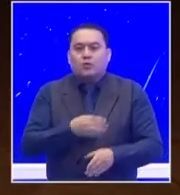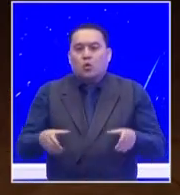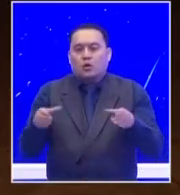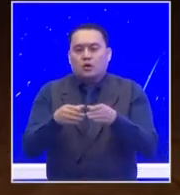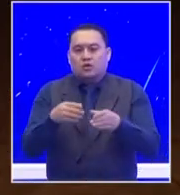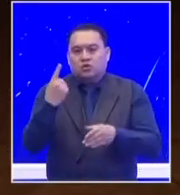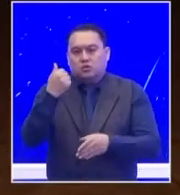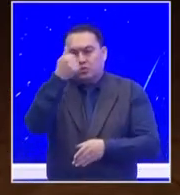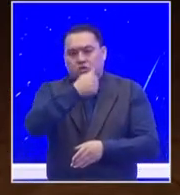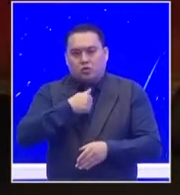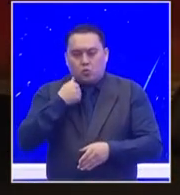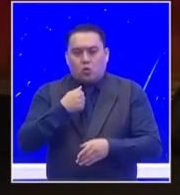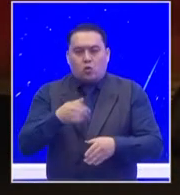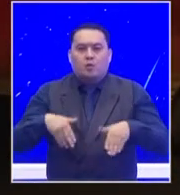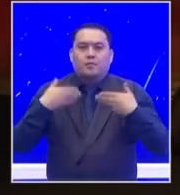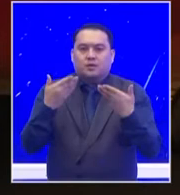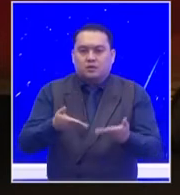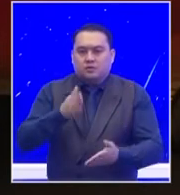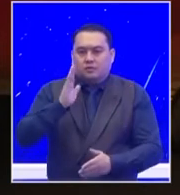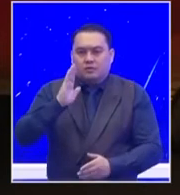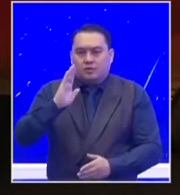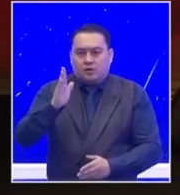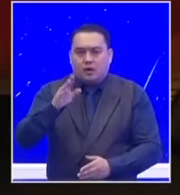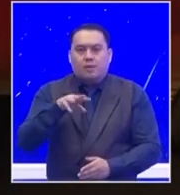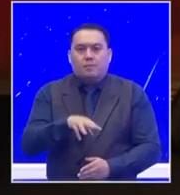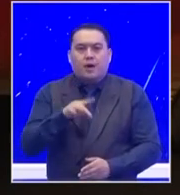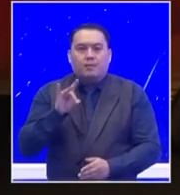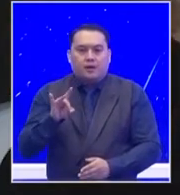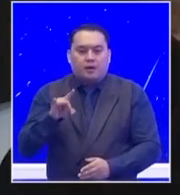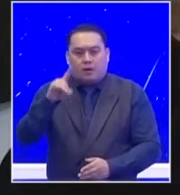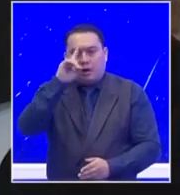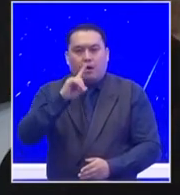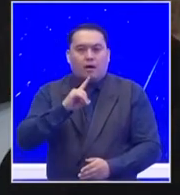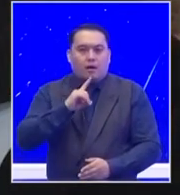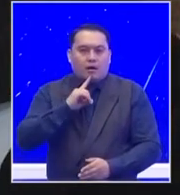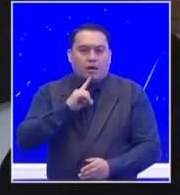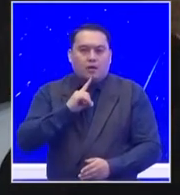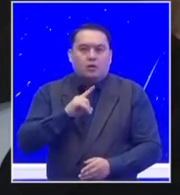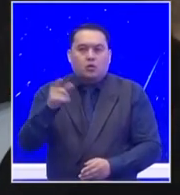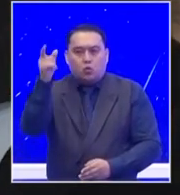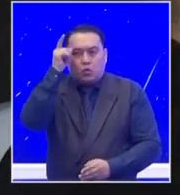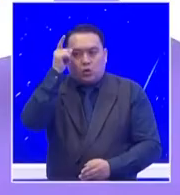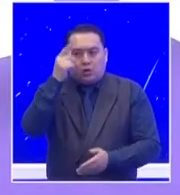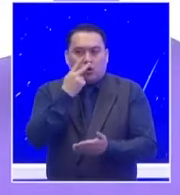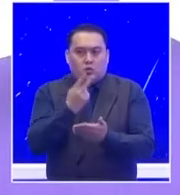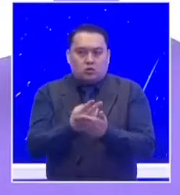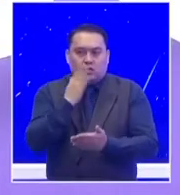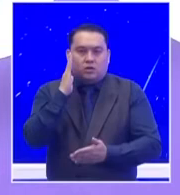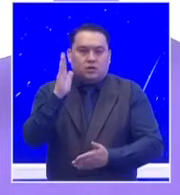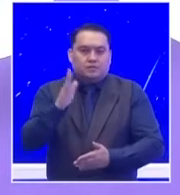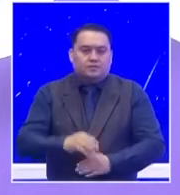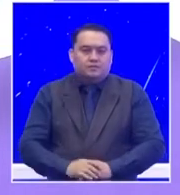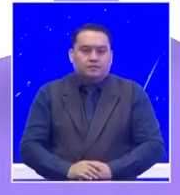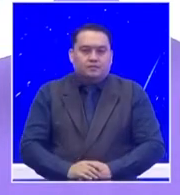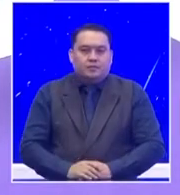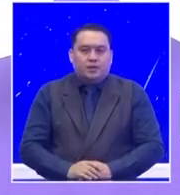жыл бойы туындыны көрерменге ұсынбақшы. Ал мамыр айында Абай трагедиясы Түркияда көрсетілмек. Абай жылына орай енді